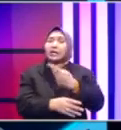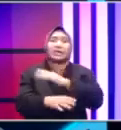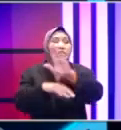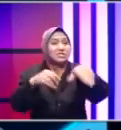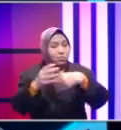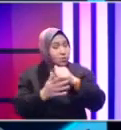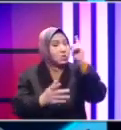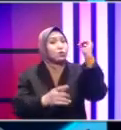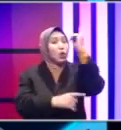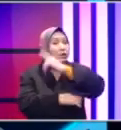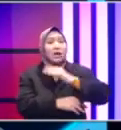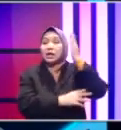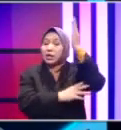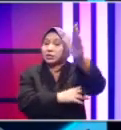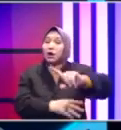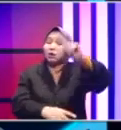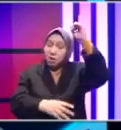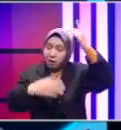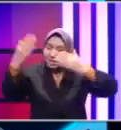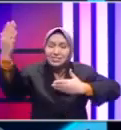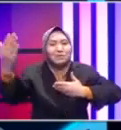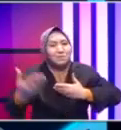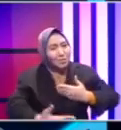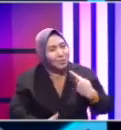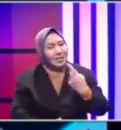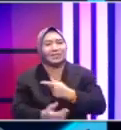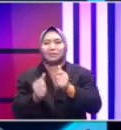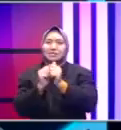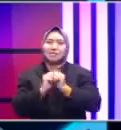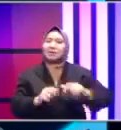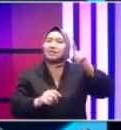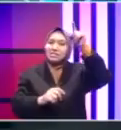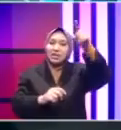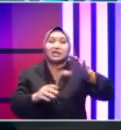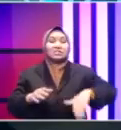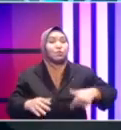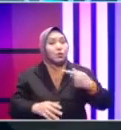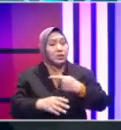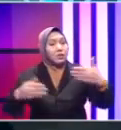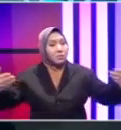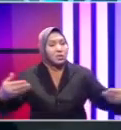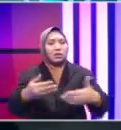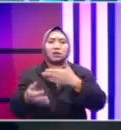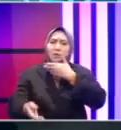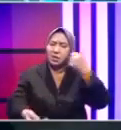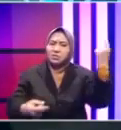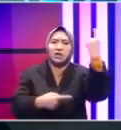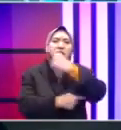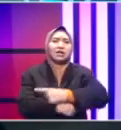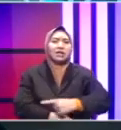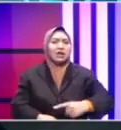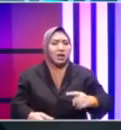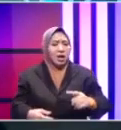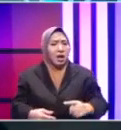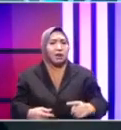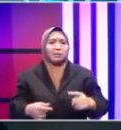satu lagi nanti Allah Subhana akan jemput kita ke sana juga ada teh sama pendaftaran Jadi sebelum kita menyambung menarik sebanyak gini ya